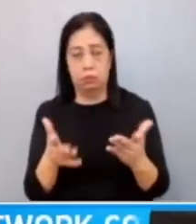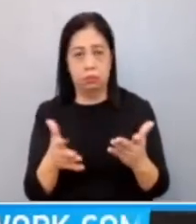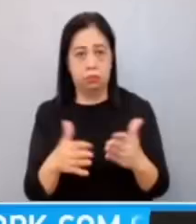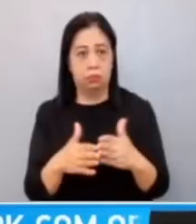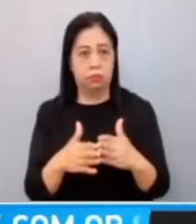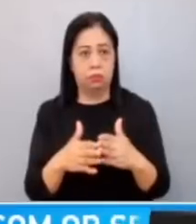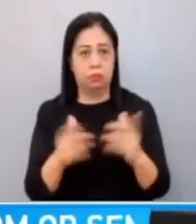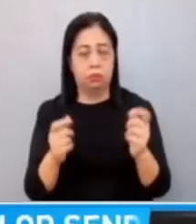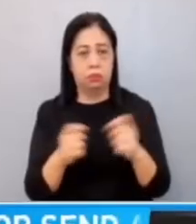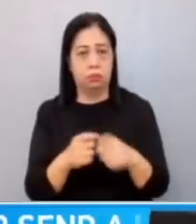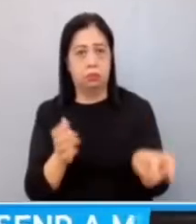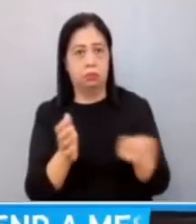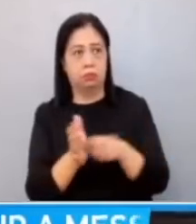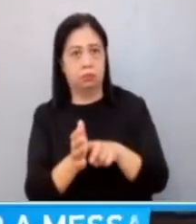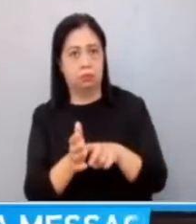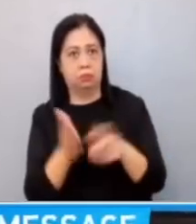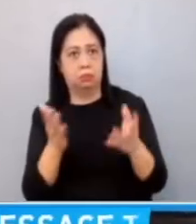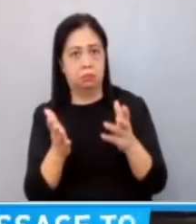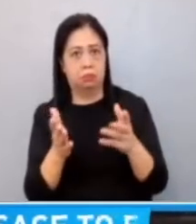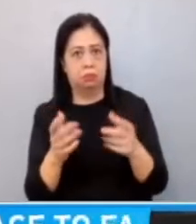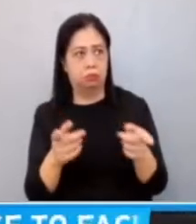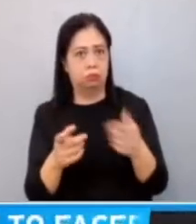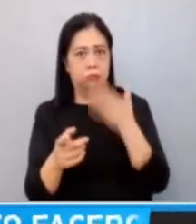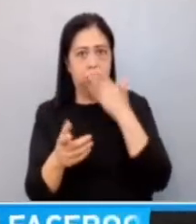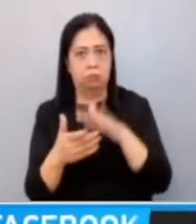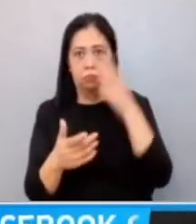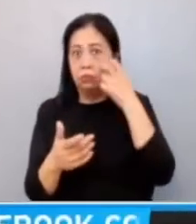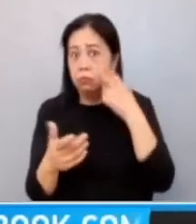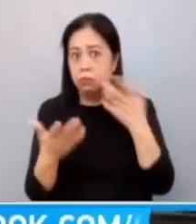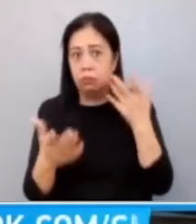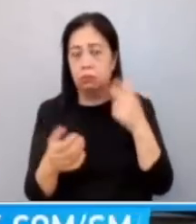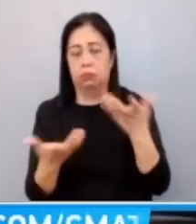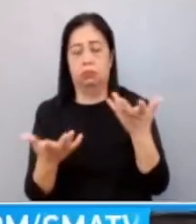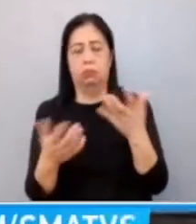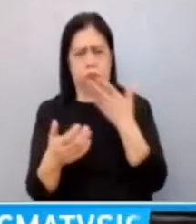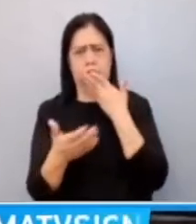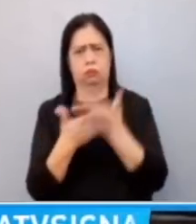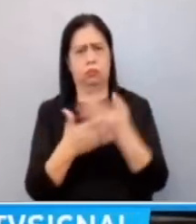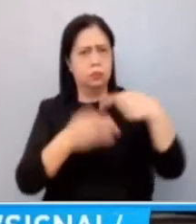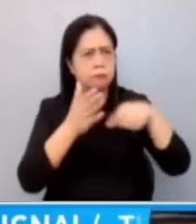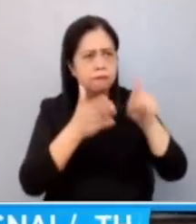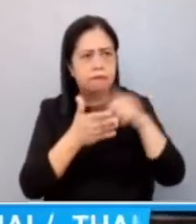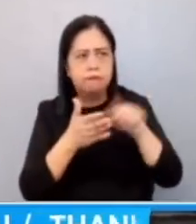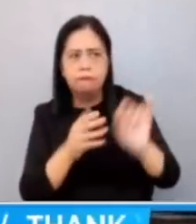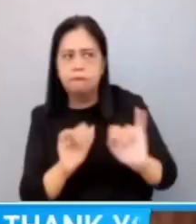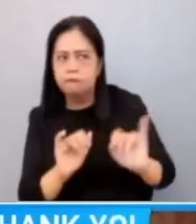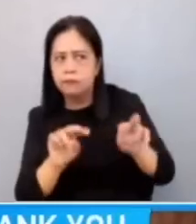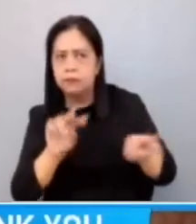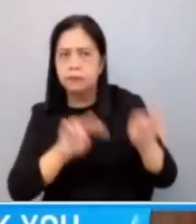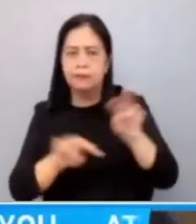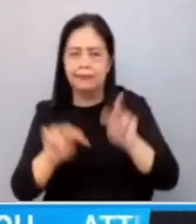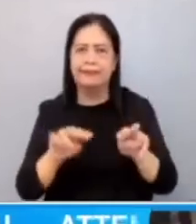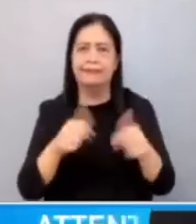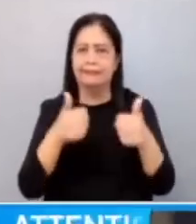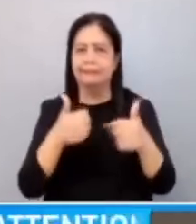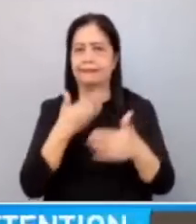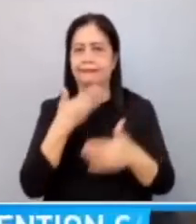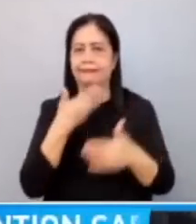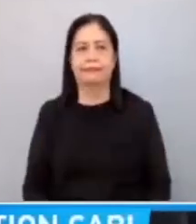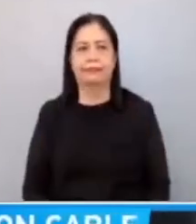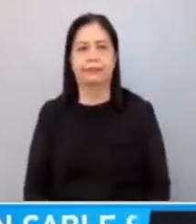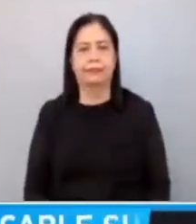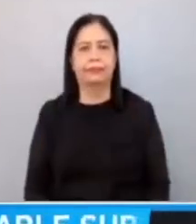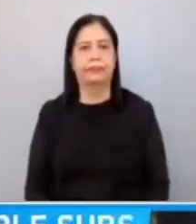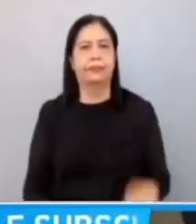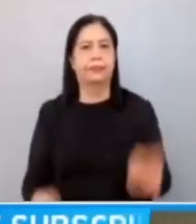makapagsakay ka ng hindi masasama ang loob. So, di mas maganda yung ganyan na may nag-checkpoint. Plainview Doctrine